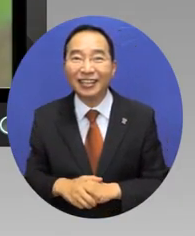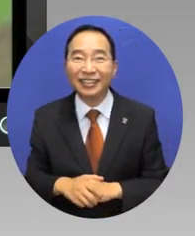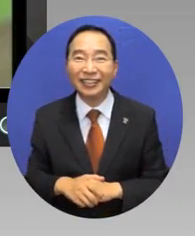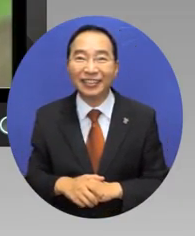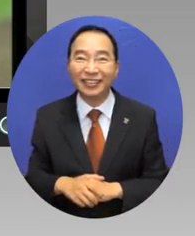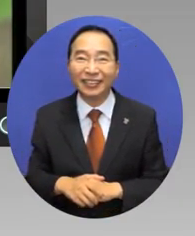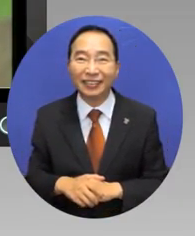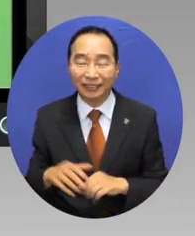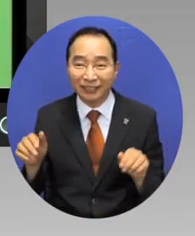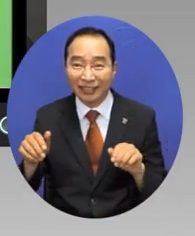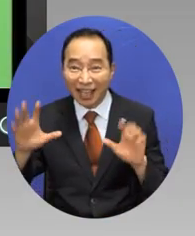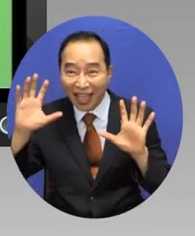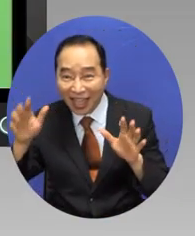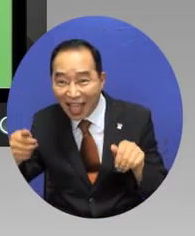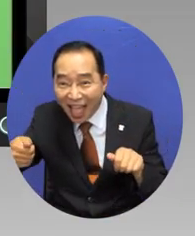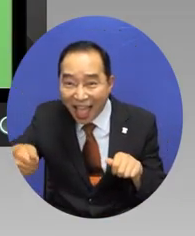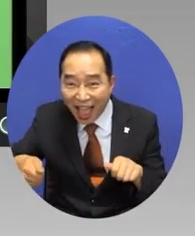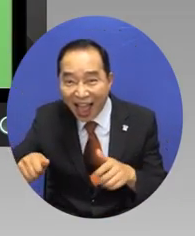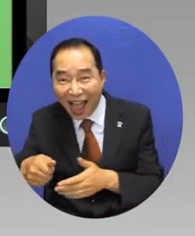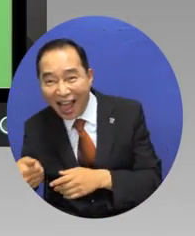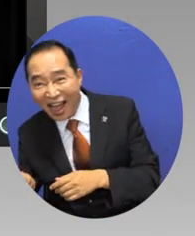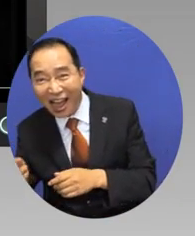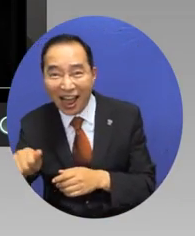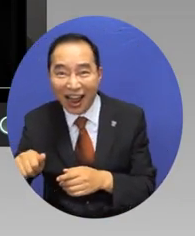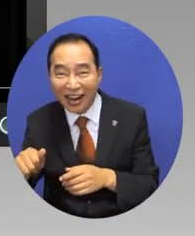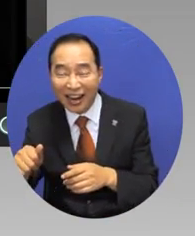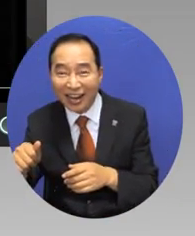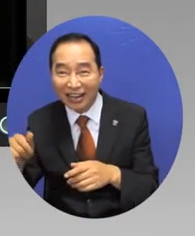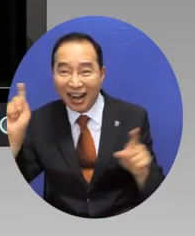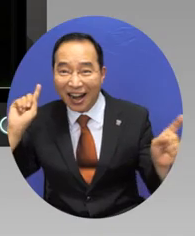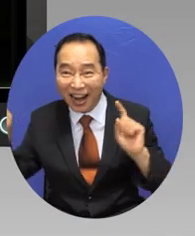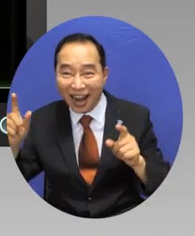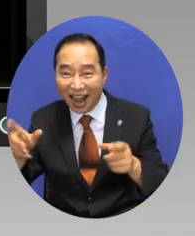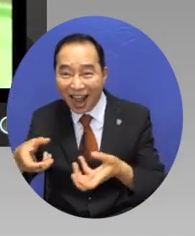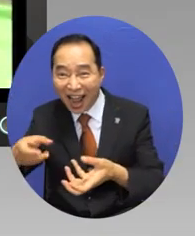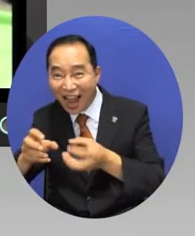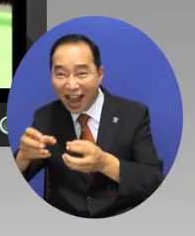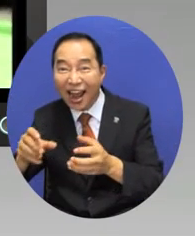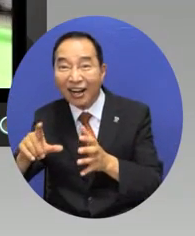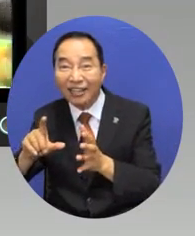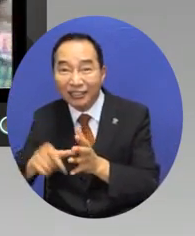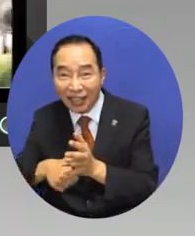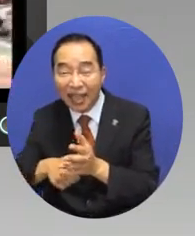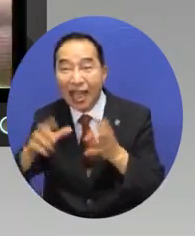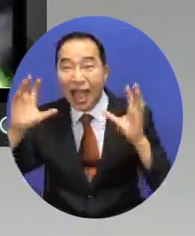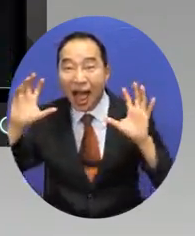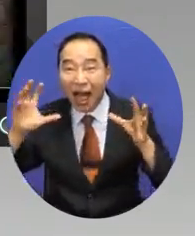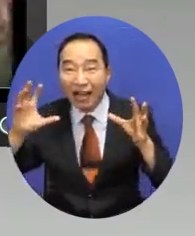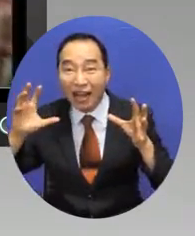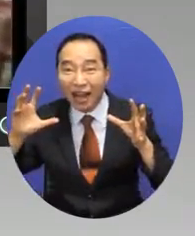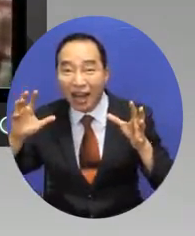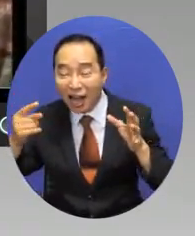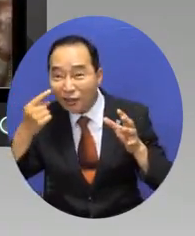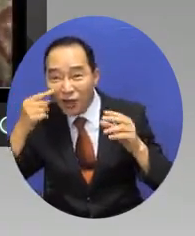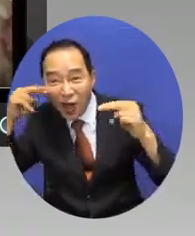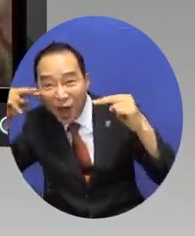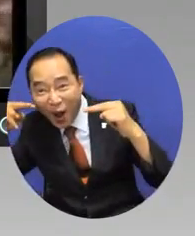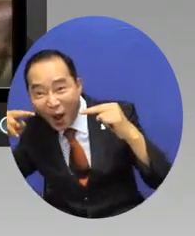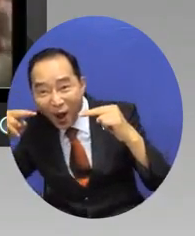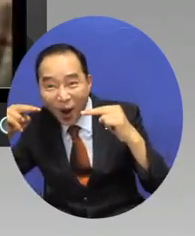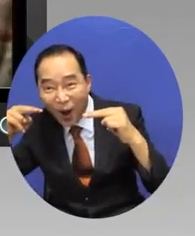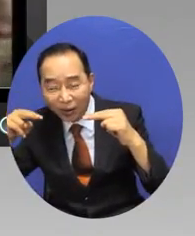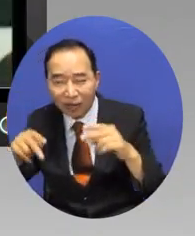바닥에 엎드릴 때, 부를 때, 장난감을 만질 때. 시키지도 않았는데 아이들은 아기의 눈높이에 맞춰